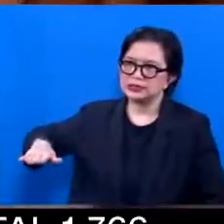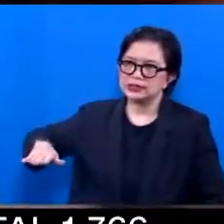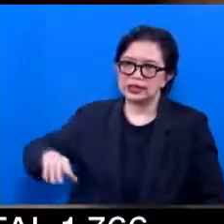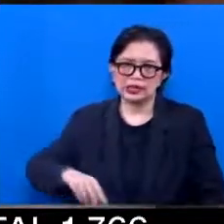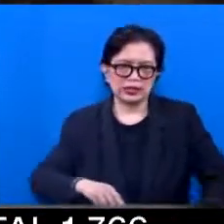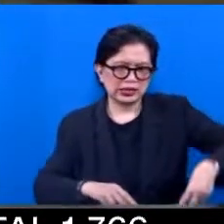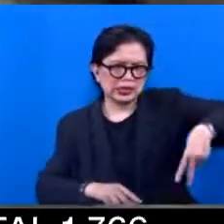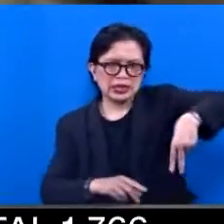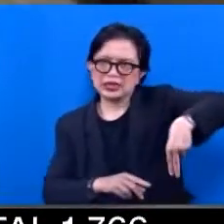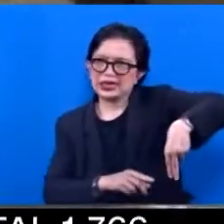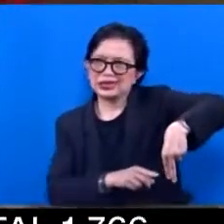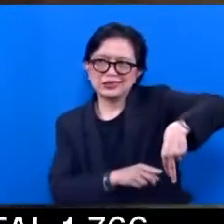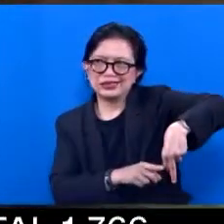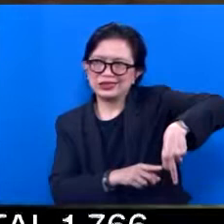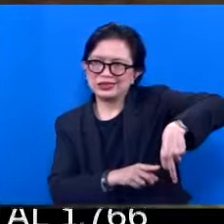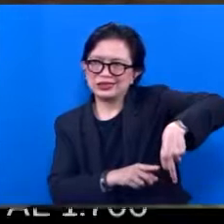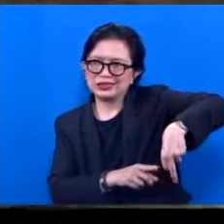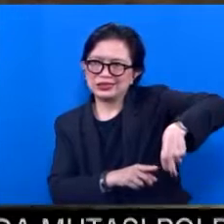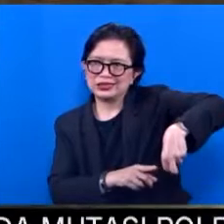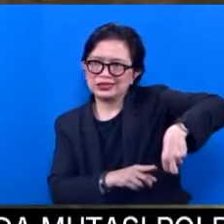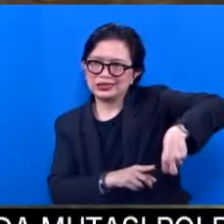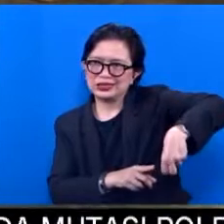yang normal.